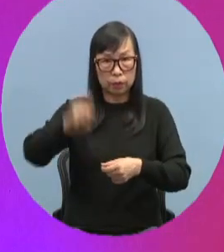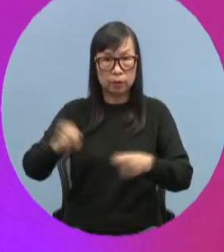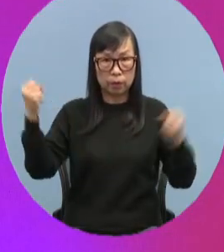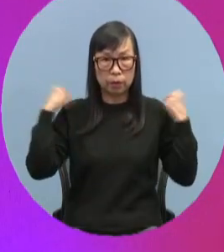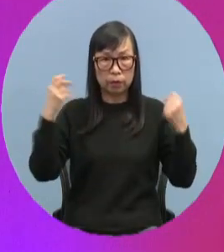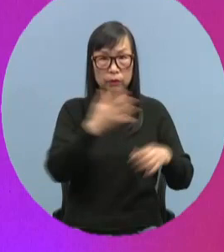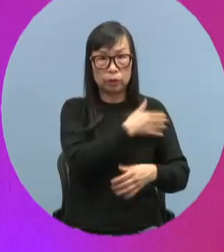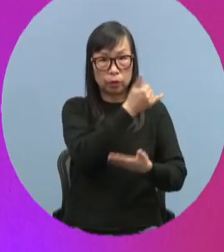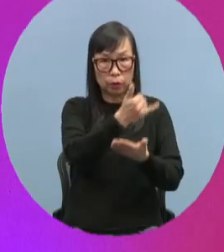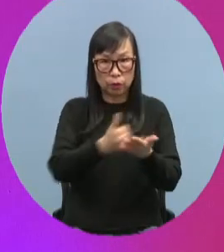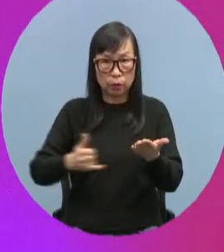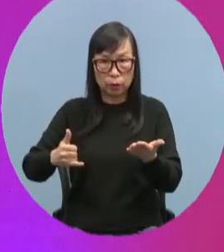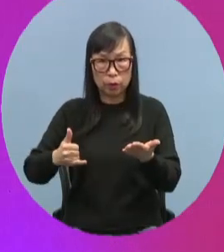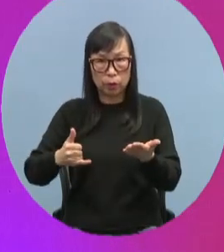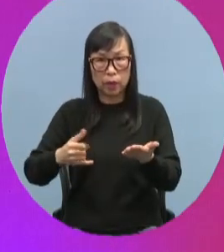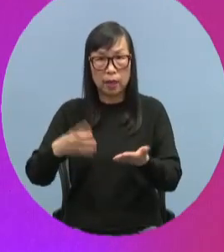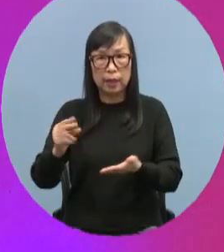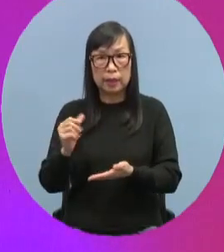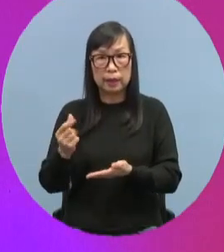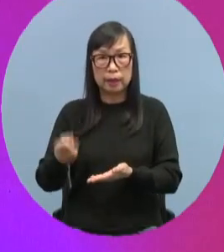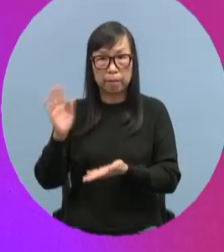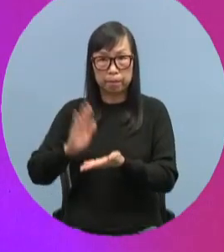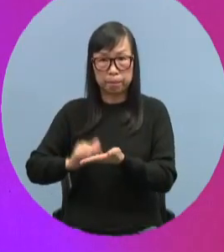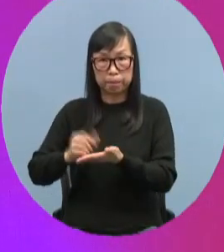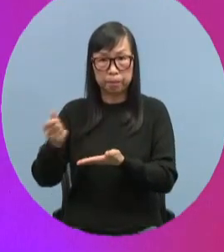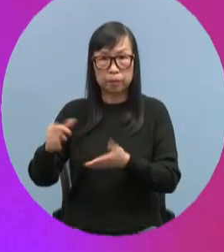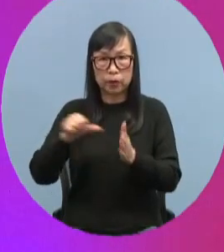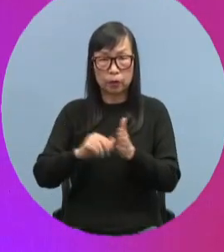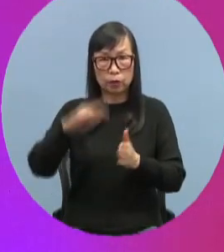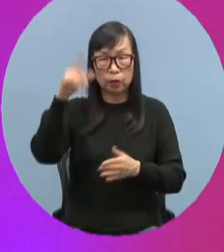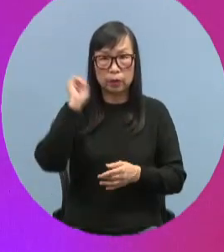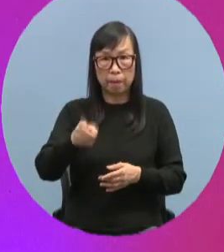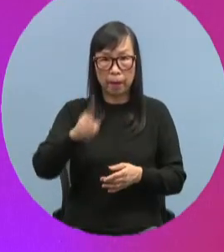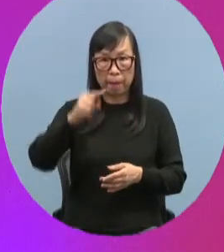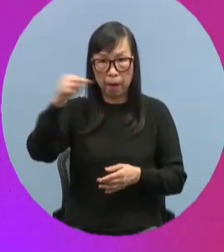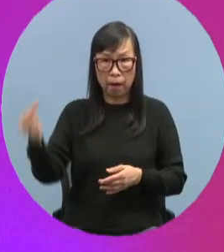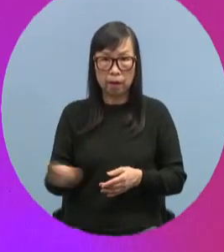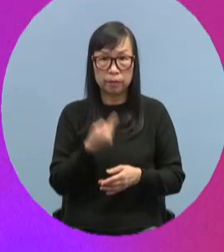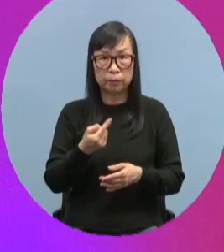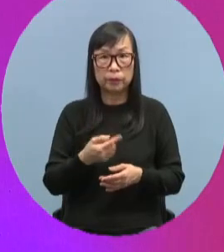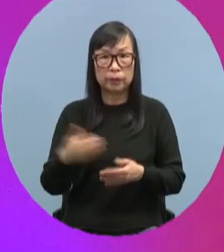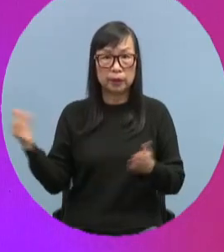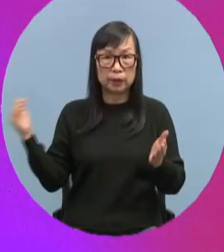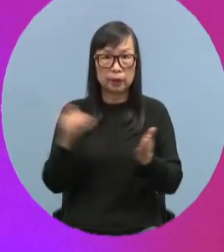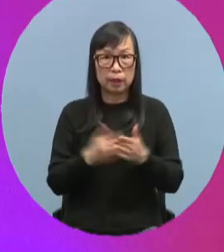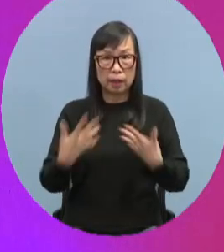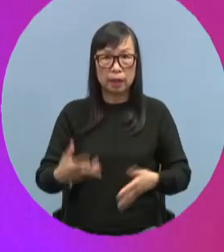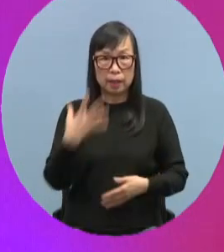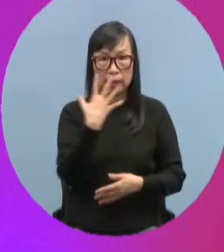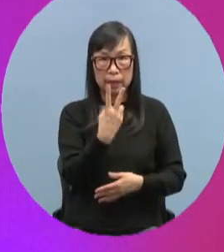员退役时可以获得的现金奖励，最高是达到100万元。至今已经有大